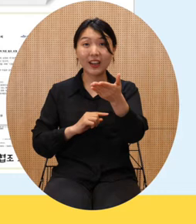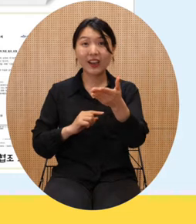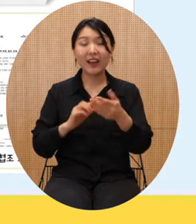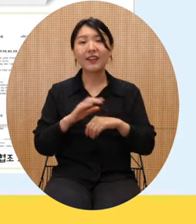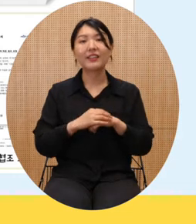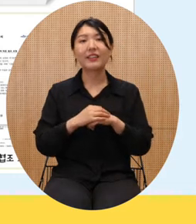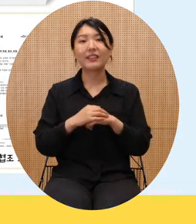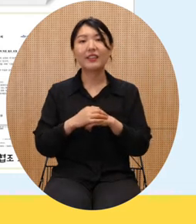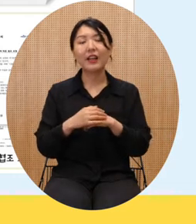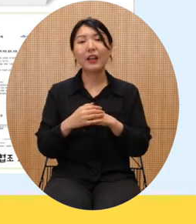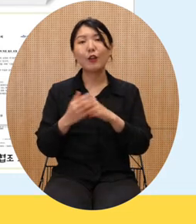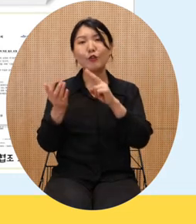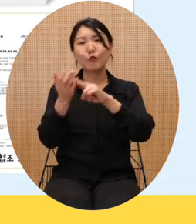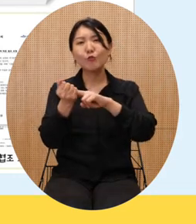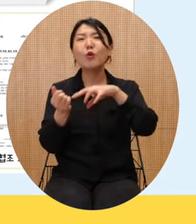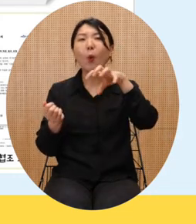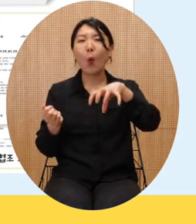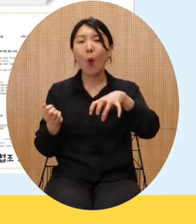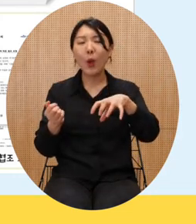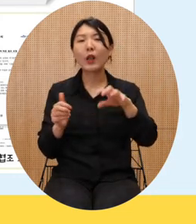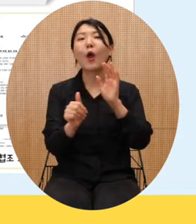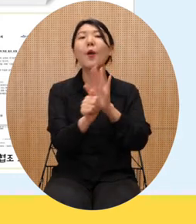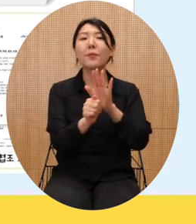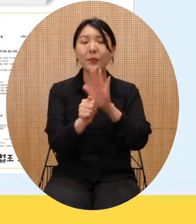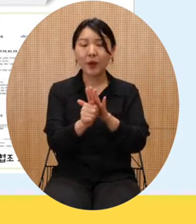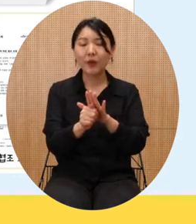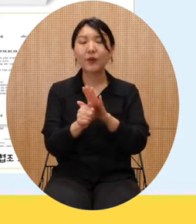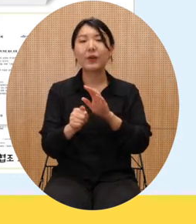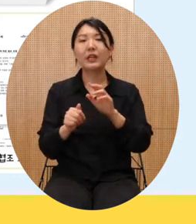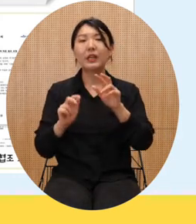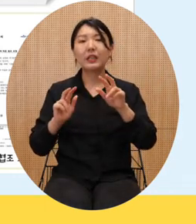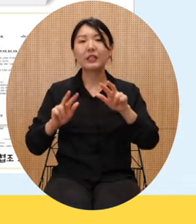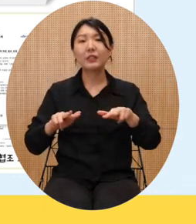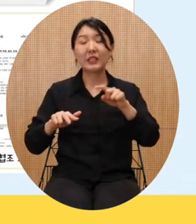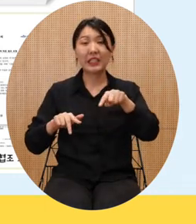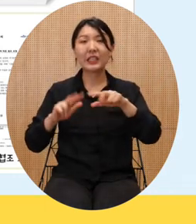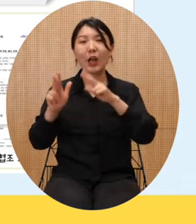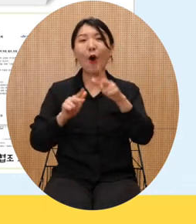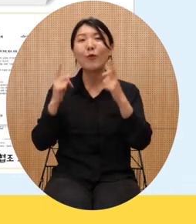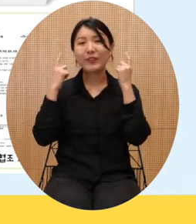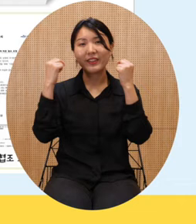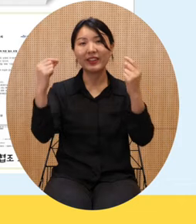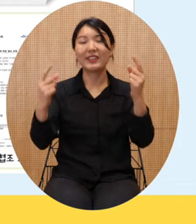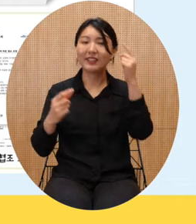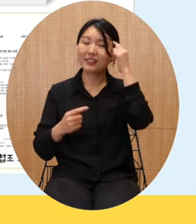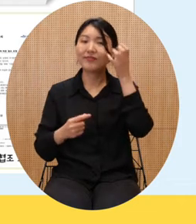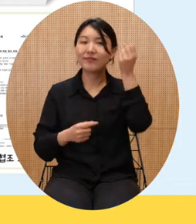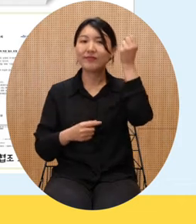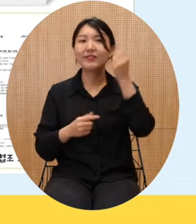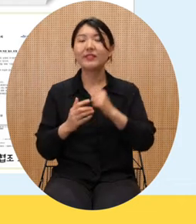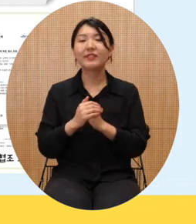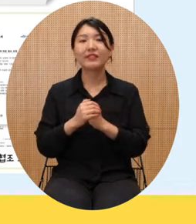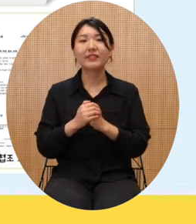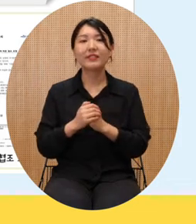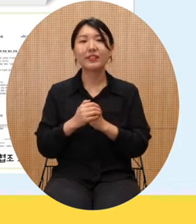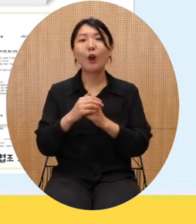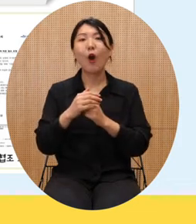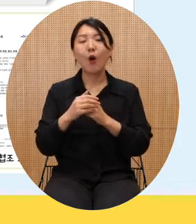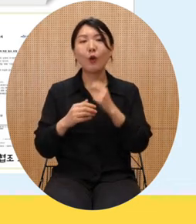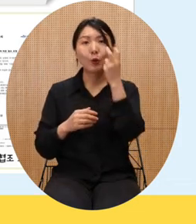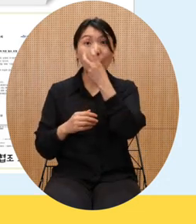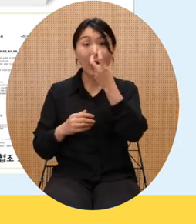된다라고 말씀을 드렸는데, 뭐, 보이지 않는 많은 사람의 협력으로 이 사업이 정말 유지되고 있다고 생각이 합니다. 이 조사